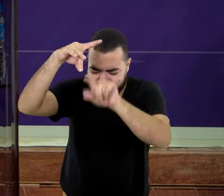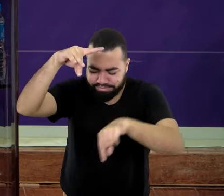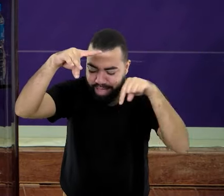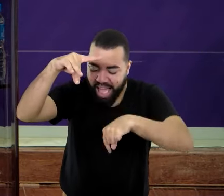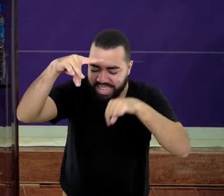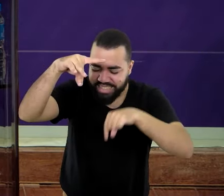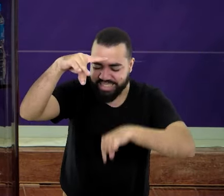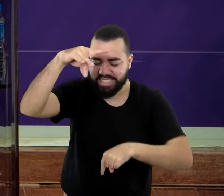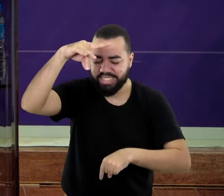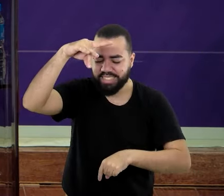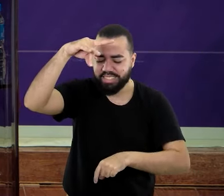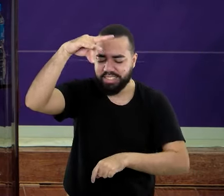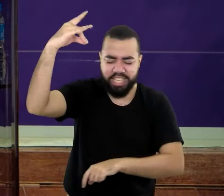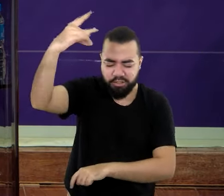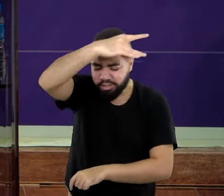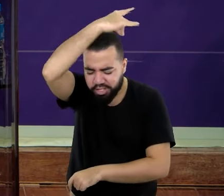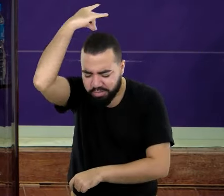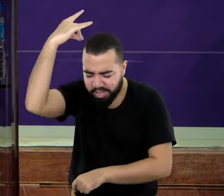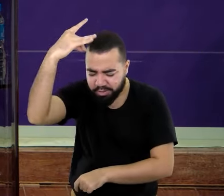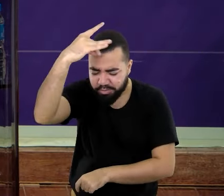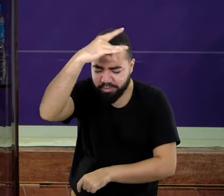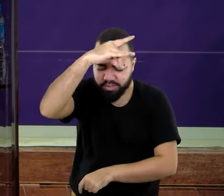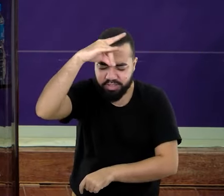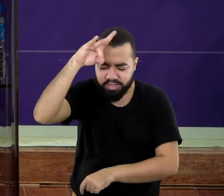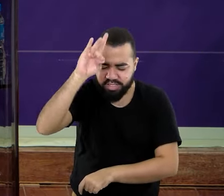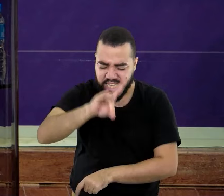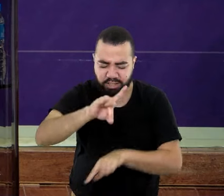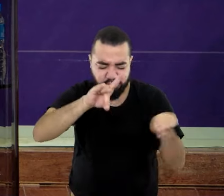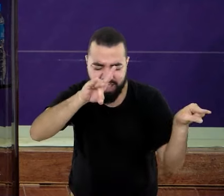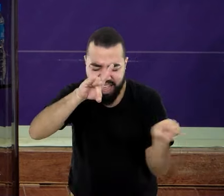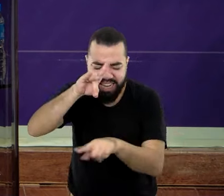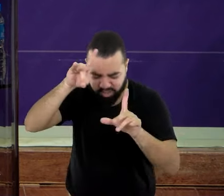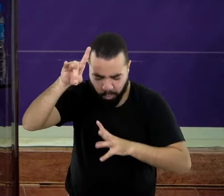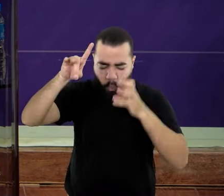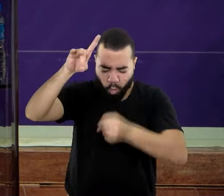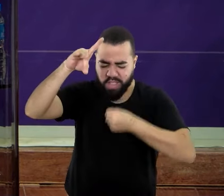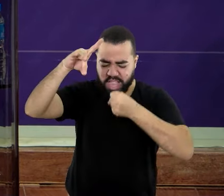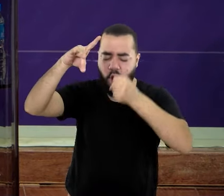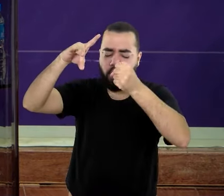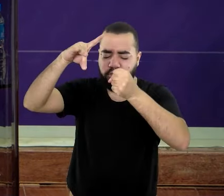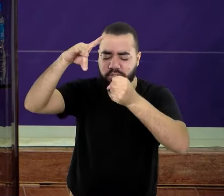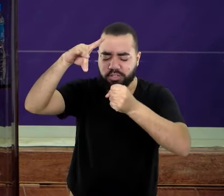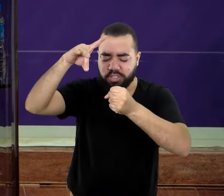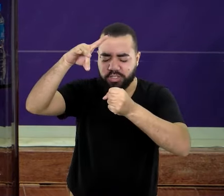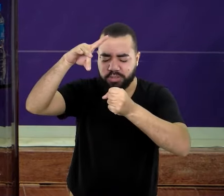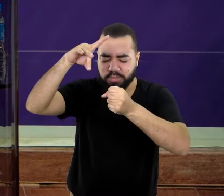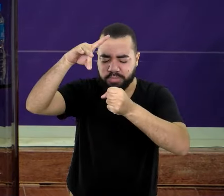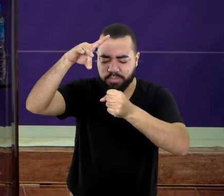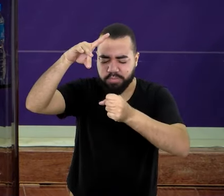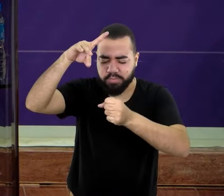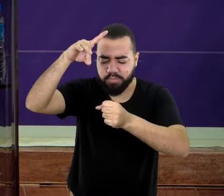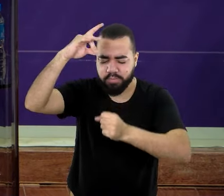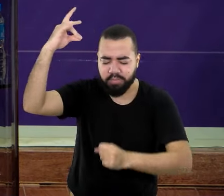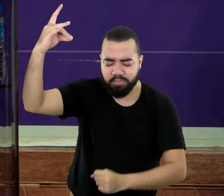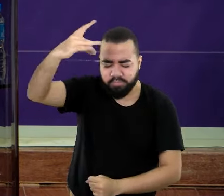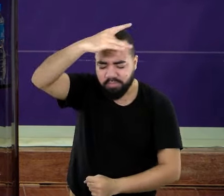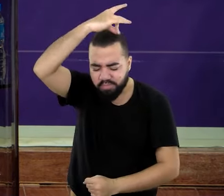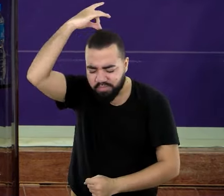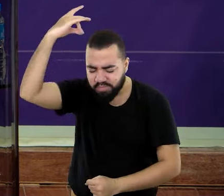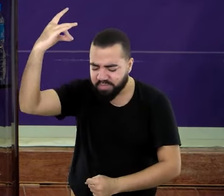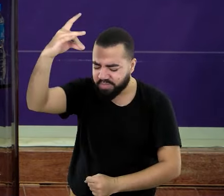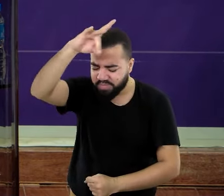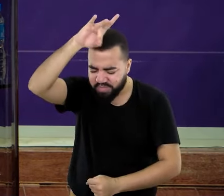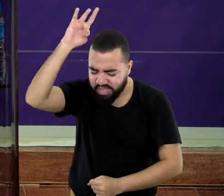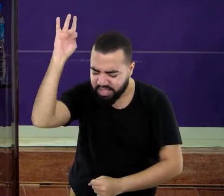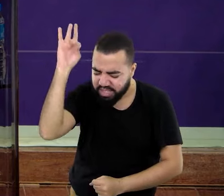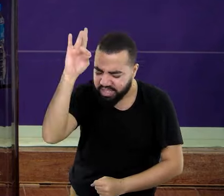나타나게 하여 주시옵소서. Que através do seu Espírito que eles sejam poderosos aqui. 성령으로 사명을 받게 하여 주시옵소서. Que com o